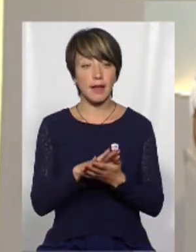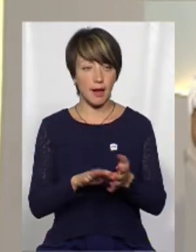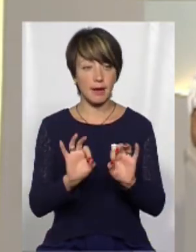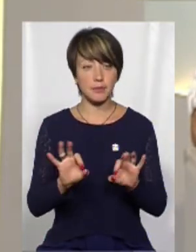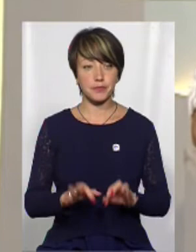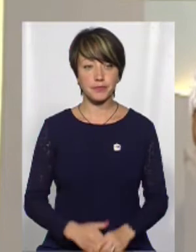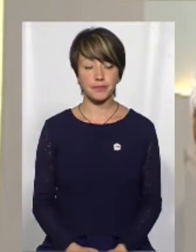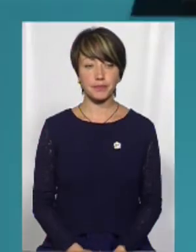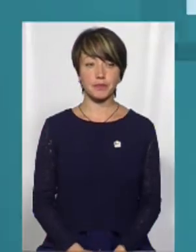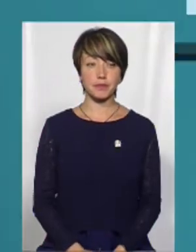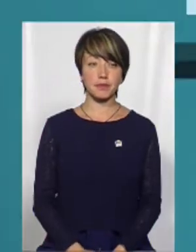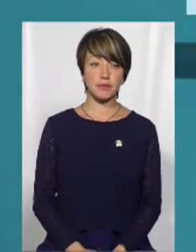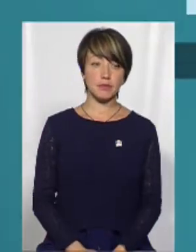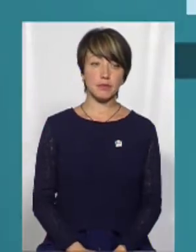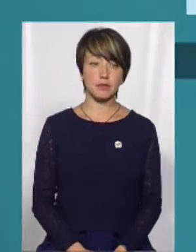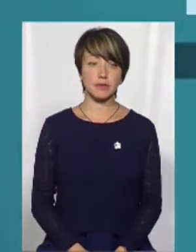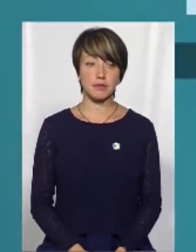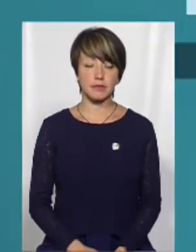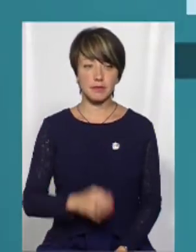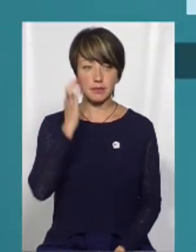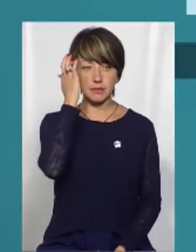на екрані.